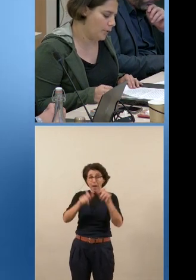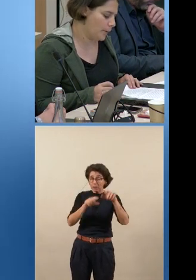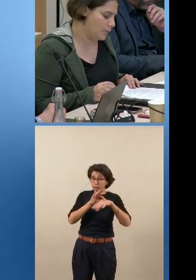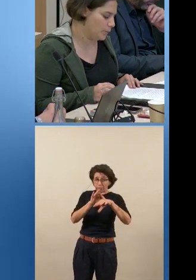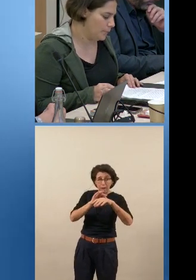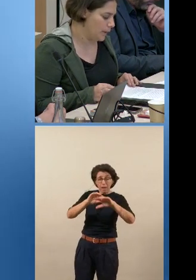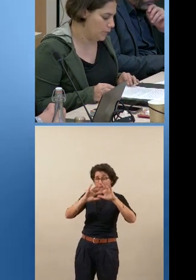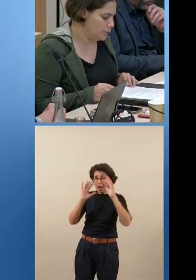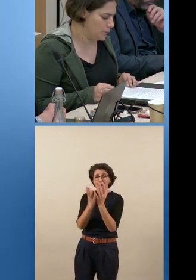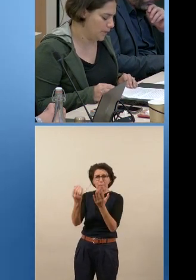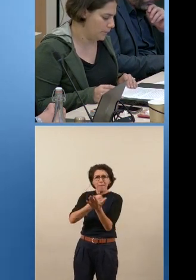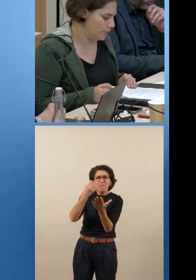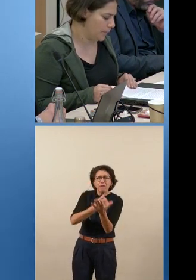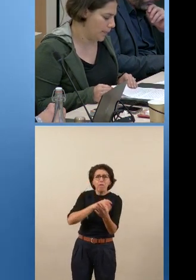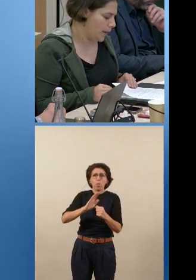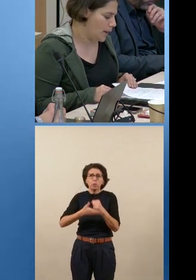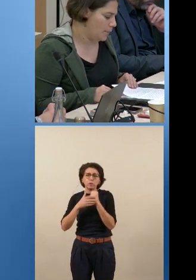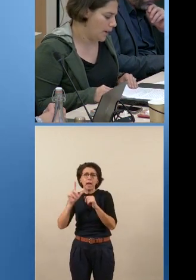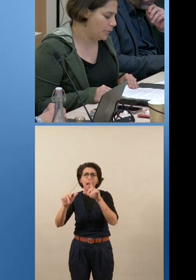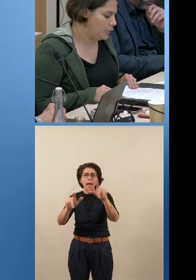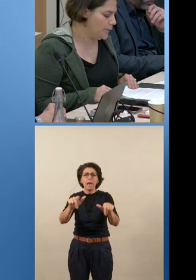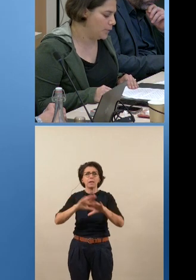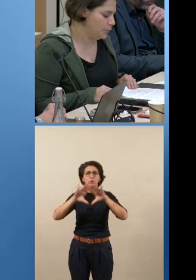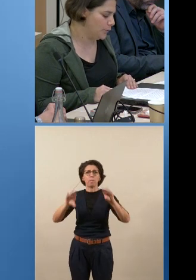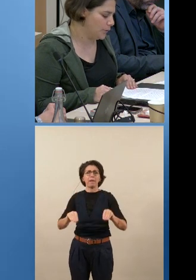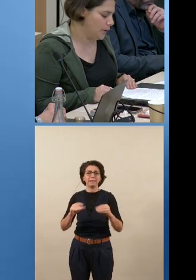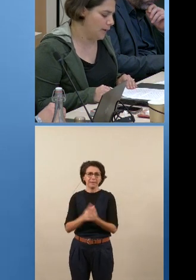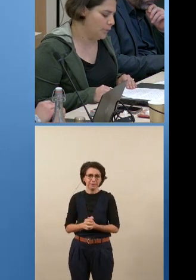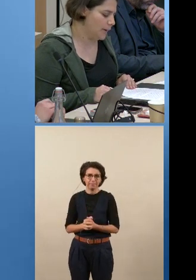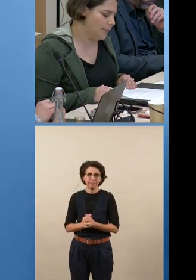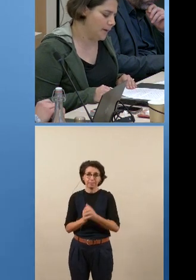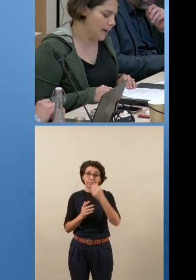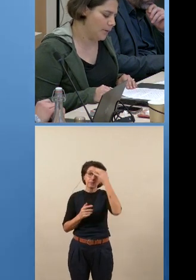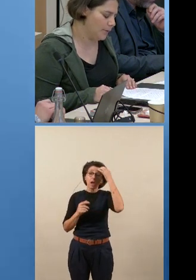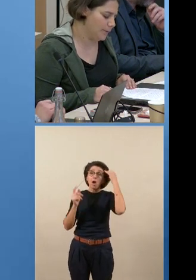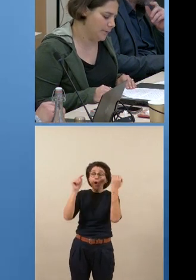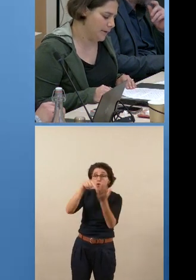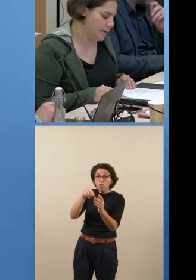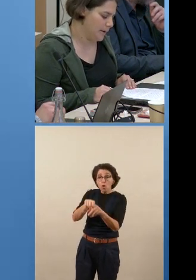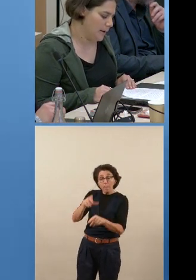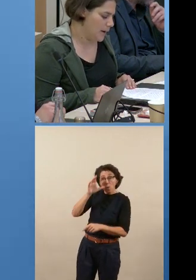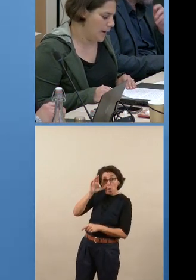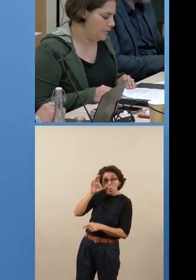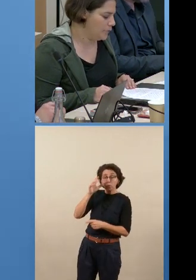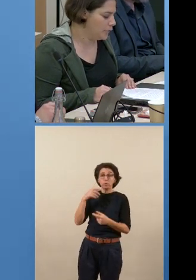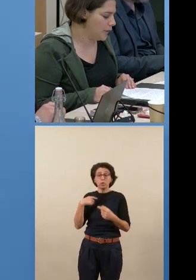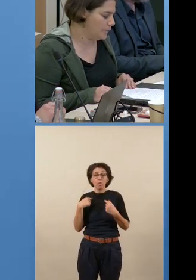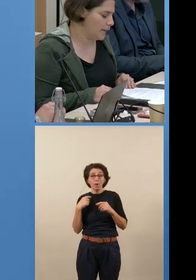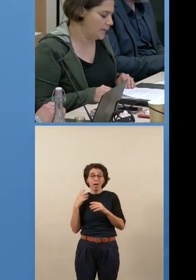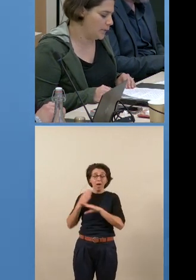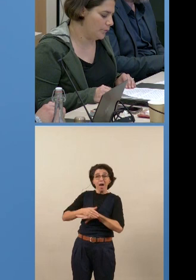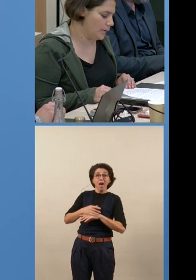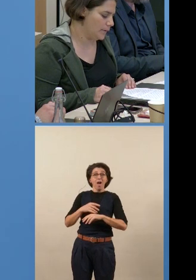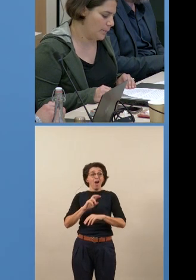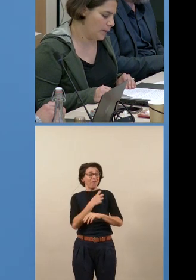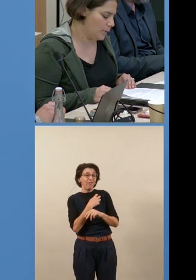des informations et du soutien par ce lieu d'écoute et de répis clairement identifié la ville de grenobble va